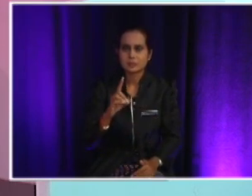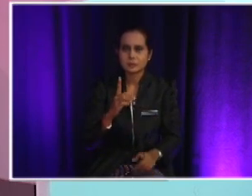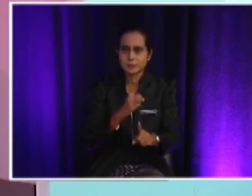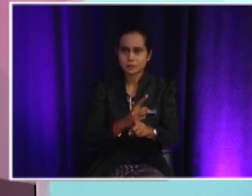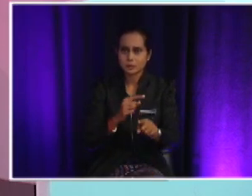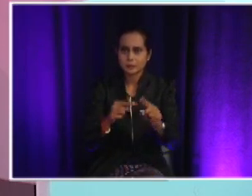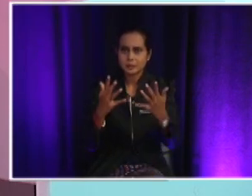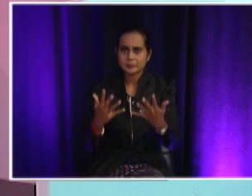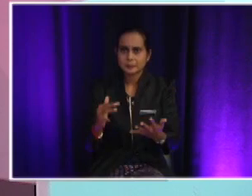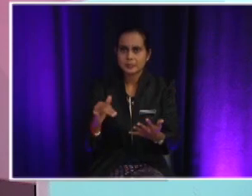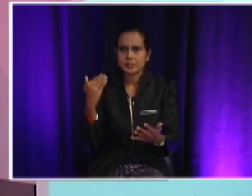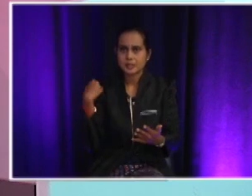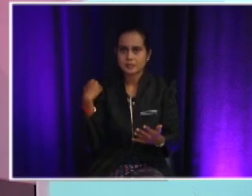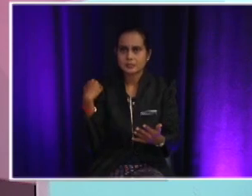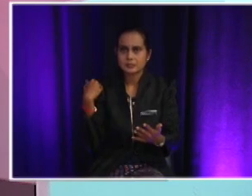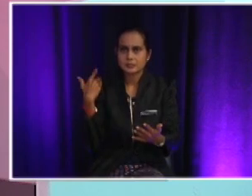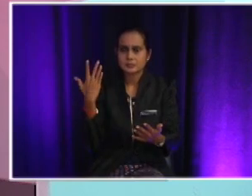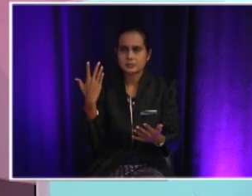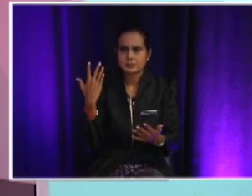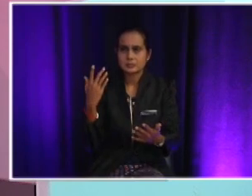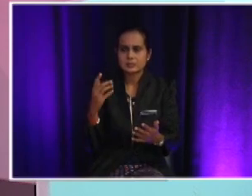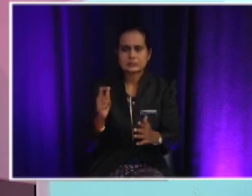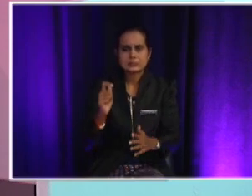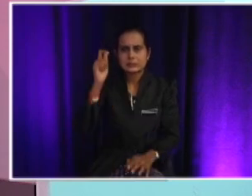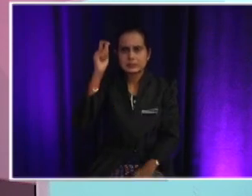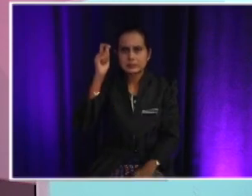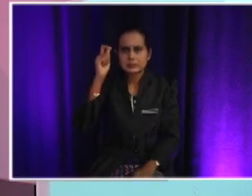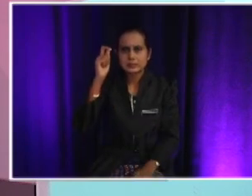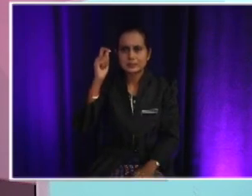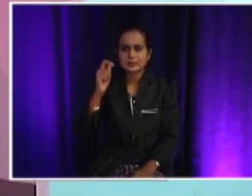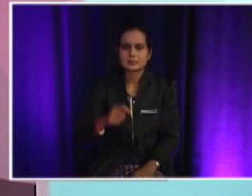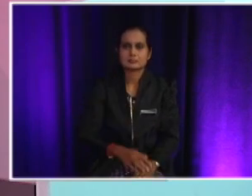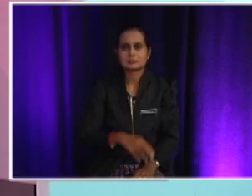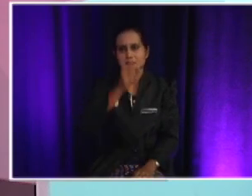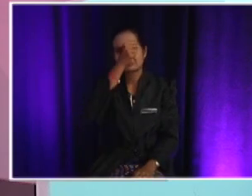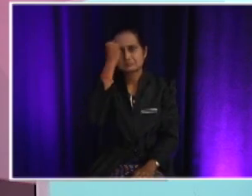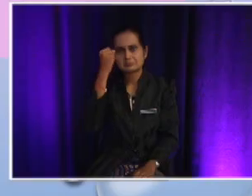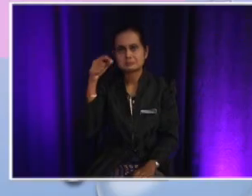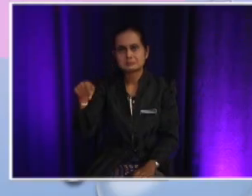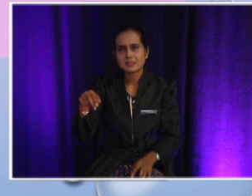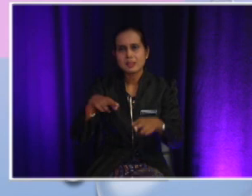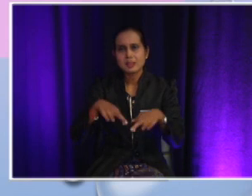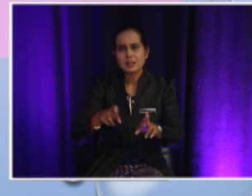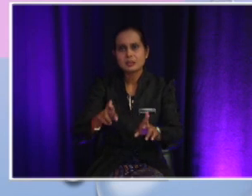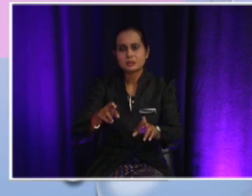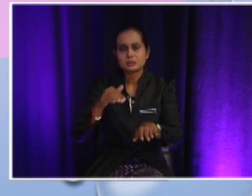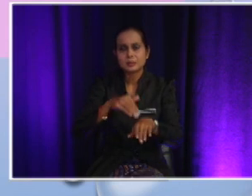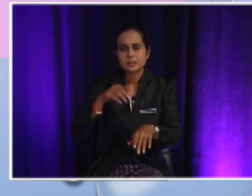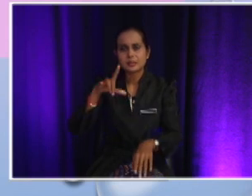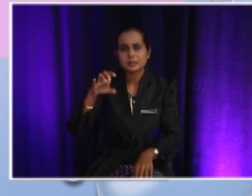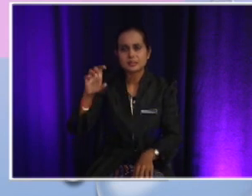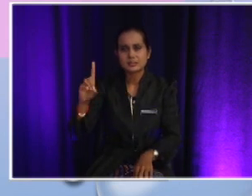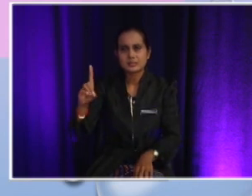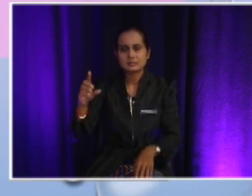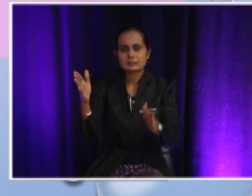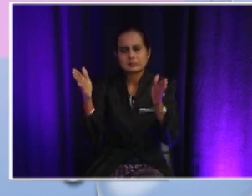beban yang ada ni terlampau tinggi, mungkin terlampau tinggi menyebabkan arus yang mengalir pada LED itu adalah terlampau